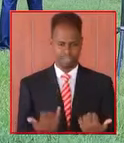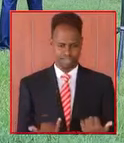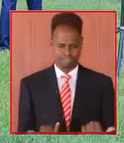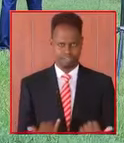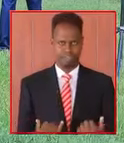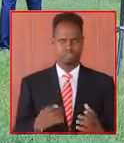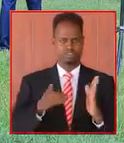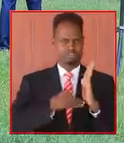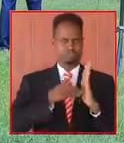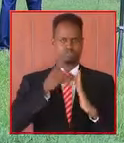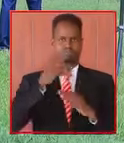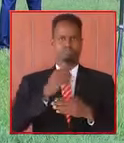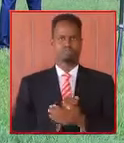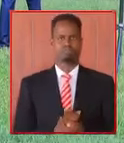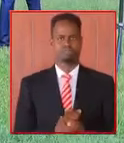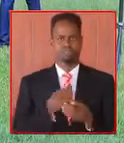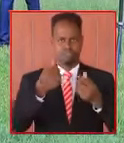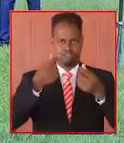حدي لبا ولا